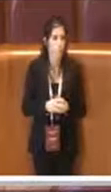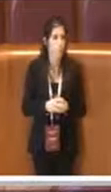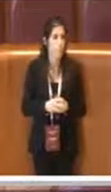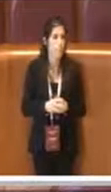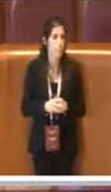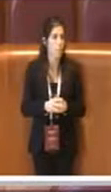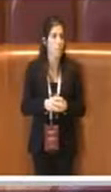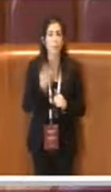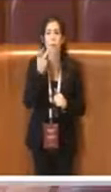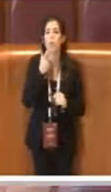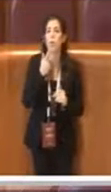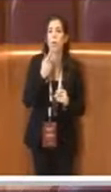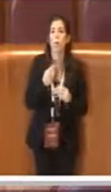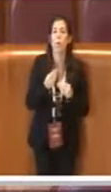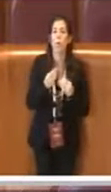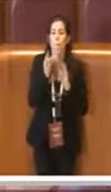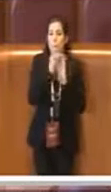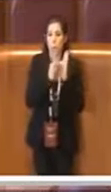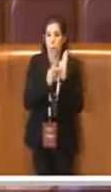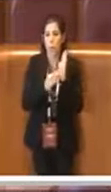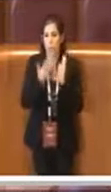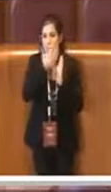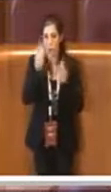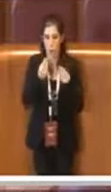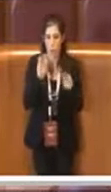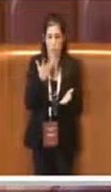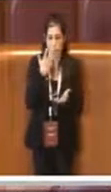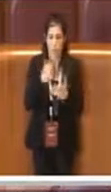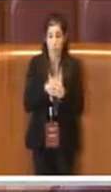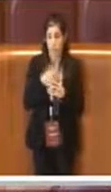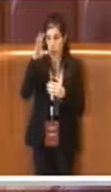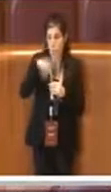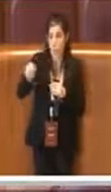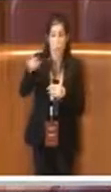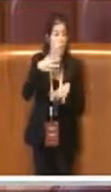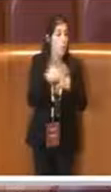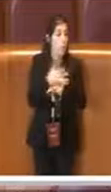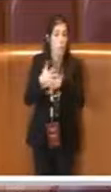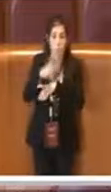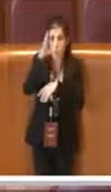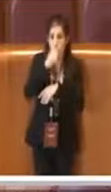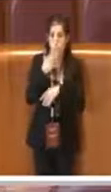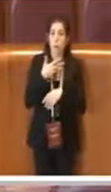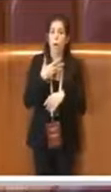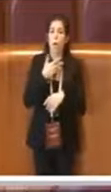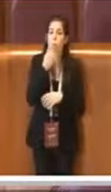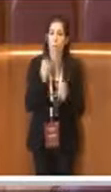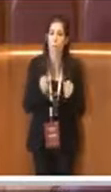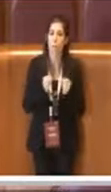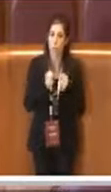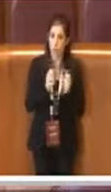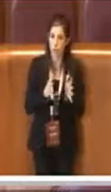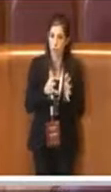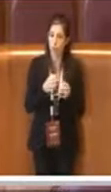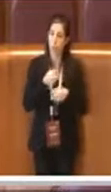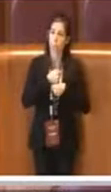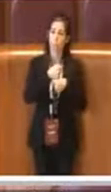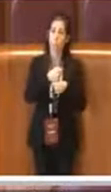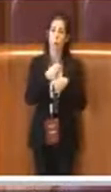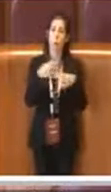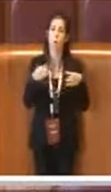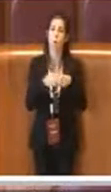chiarire alcuni punti, io capisco che le persone intervenute hanno tutta la buona volontà, i consiglieri d'opposizione, nel